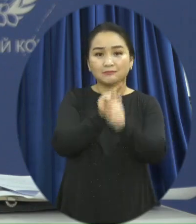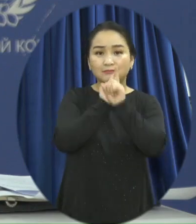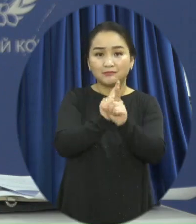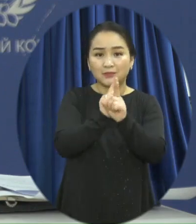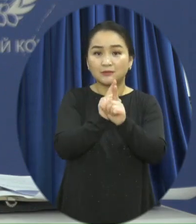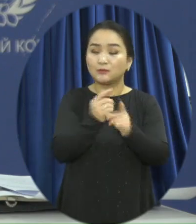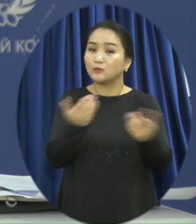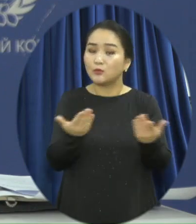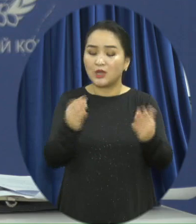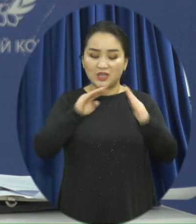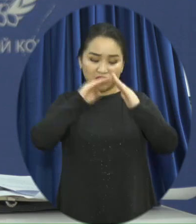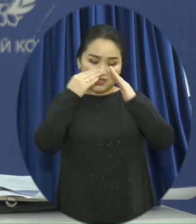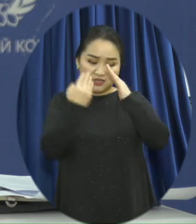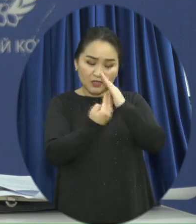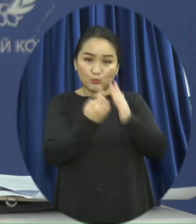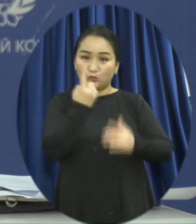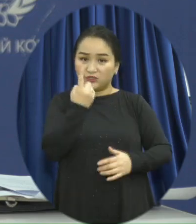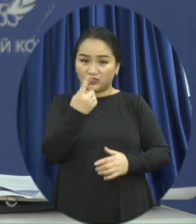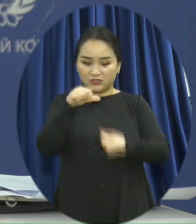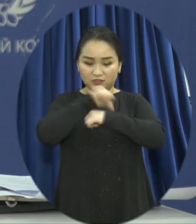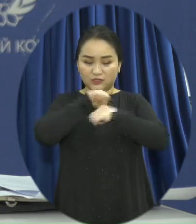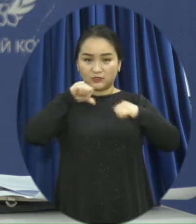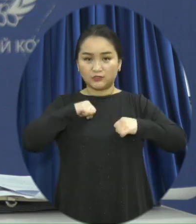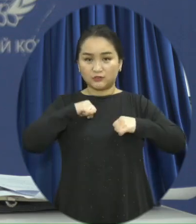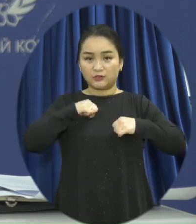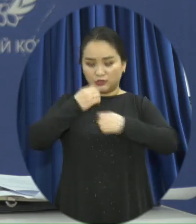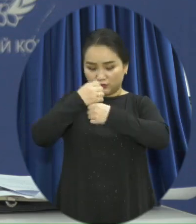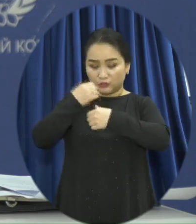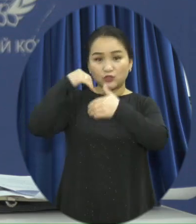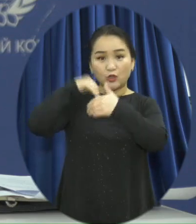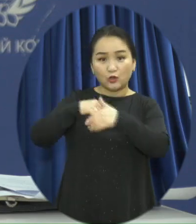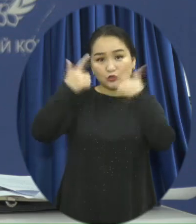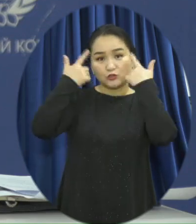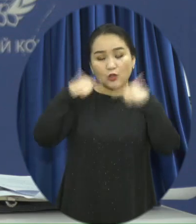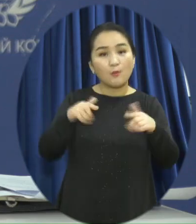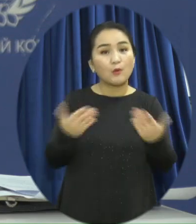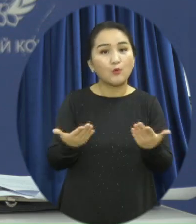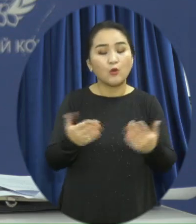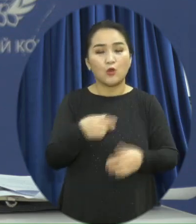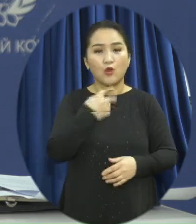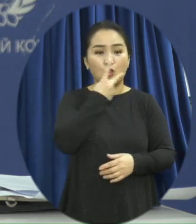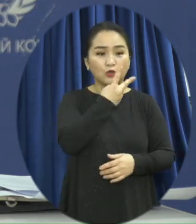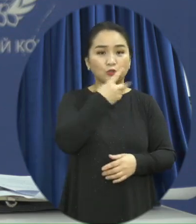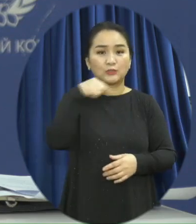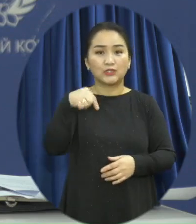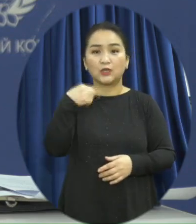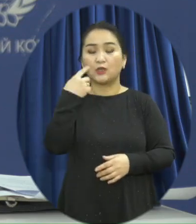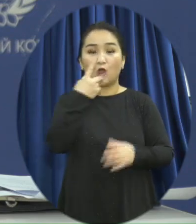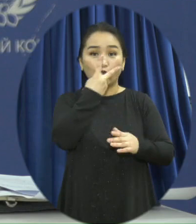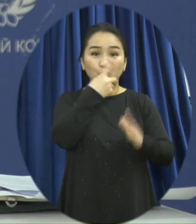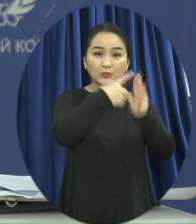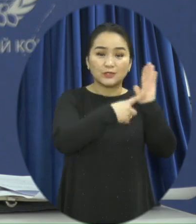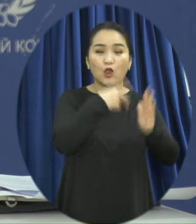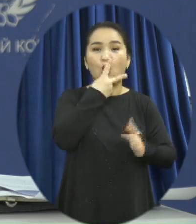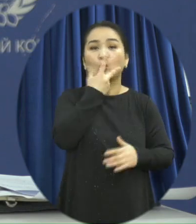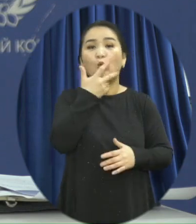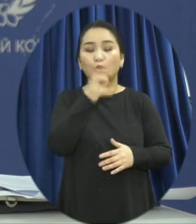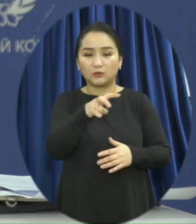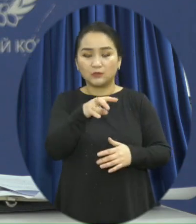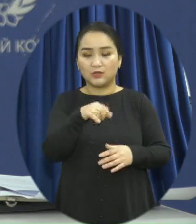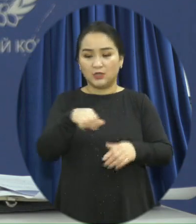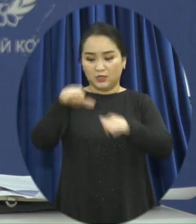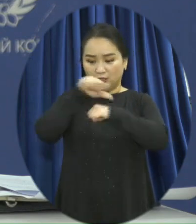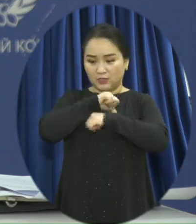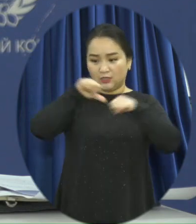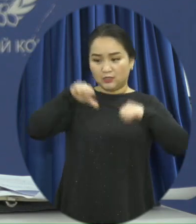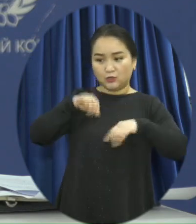хаалга, нэг шинжилгээ гээд бид нар зохион байгуулахад тэр одоо 2-р сарын 23-ны хүртэл хүн ардынхаа дунд халдвар тарах эрсдэл